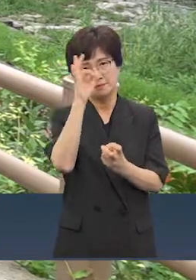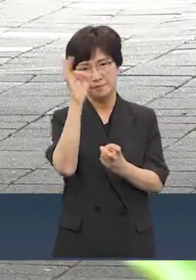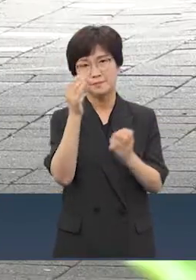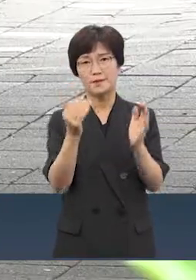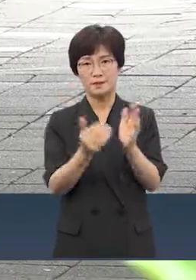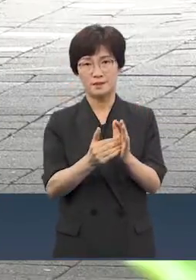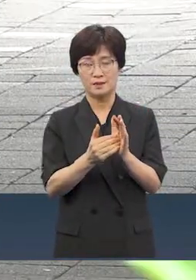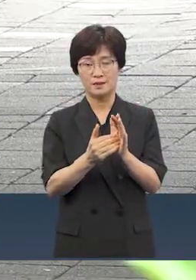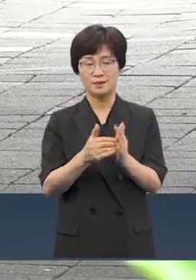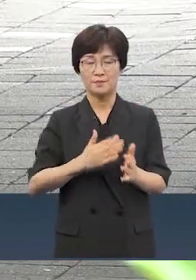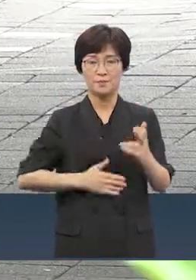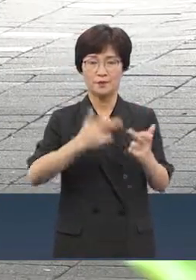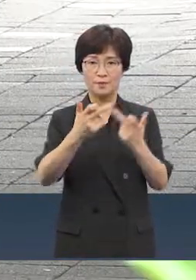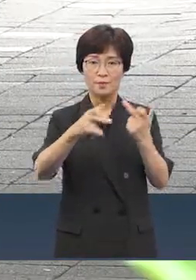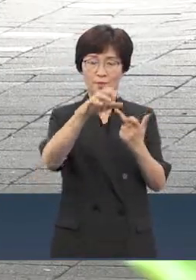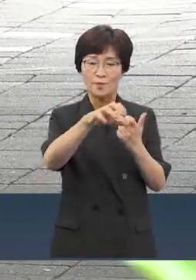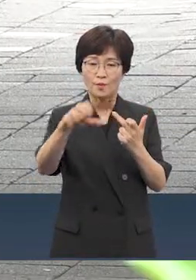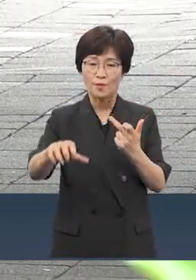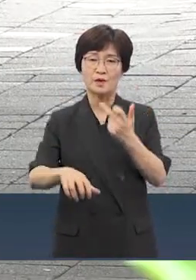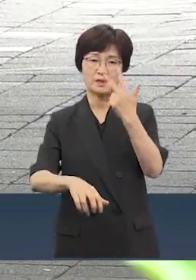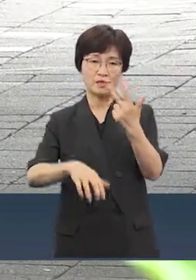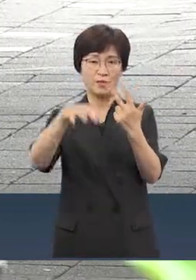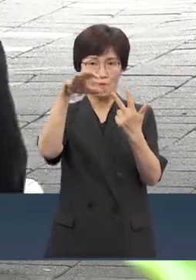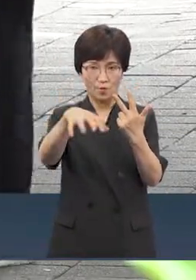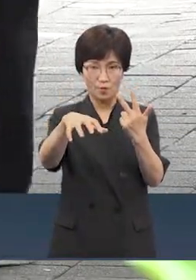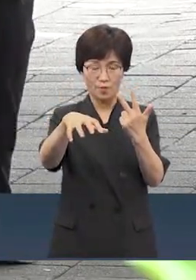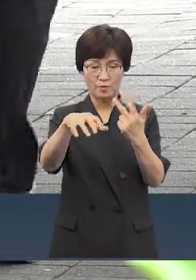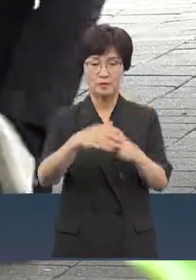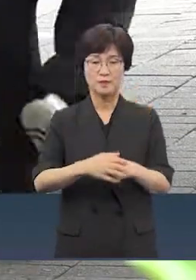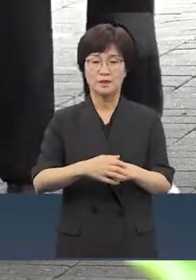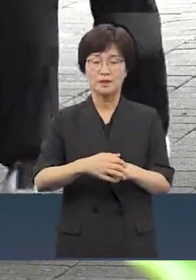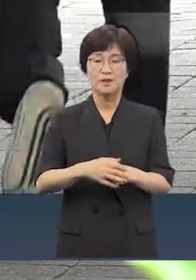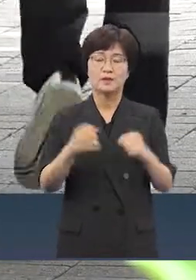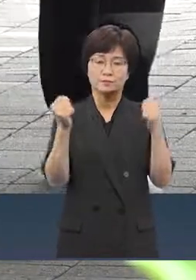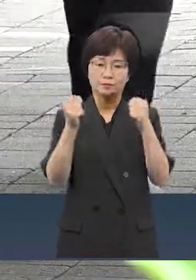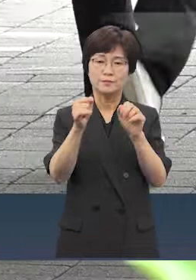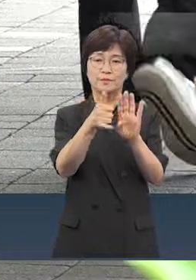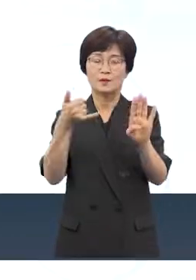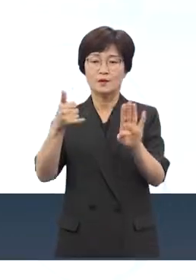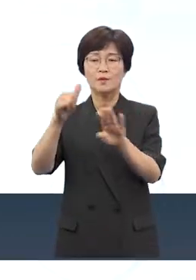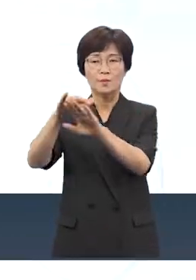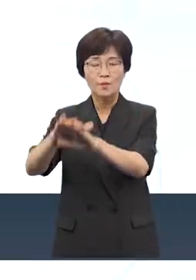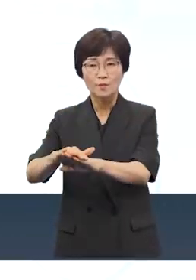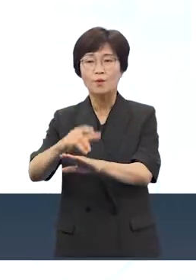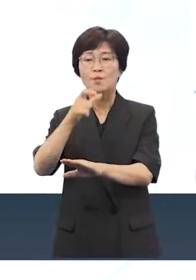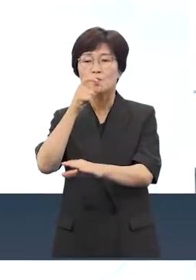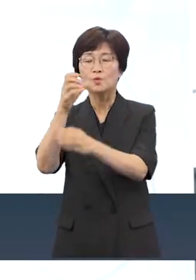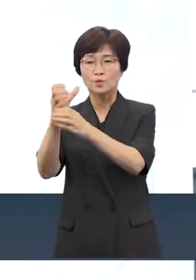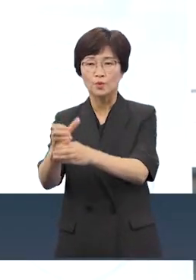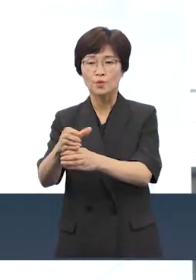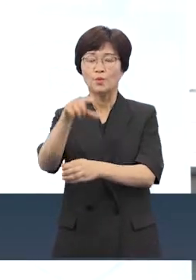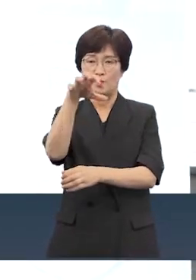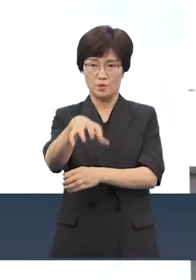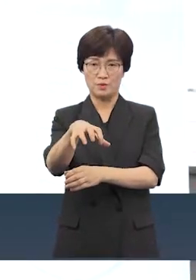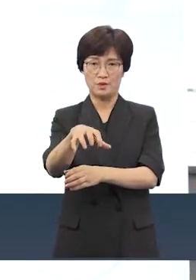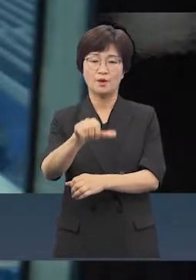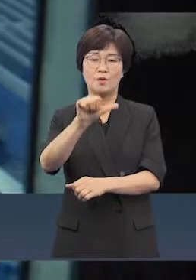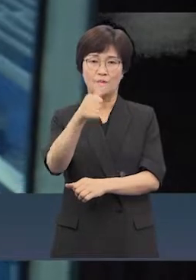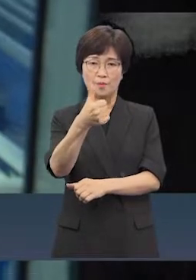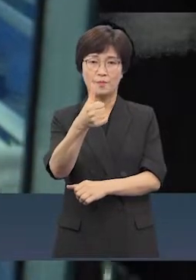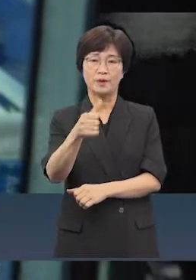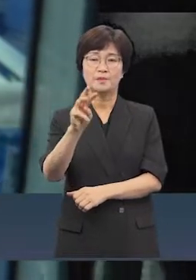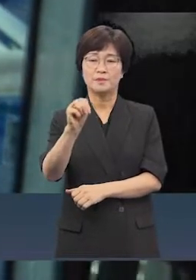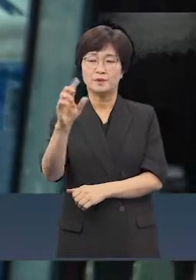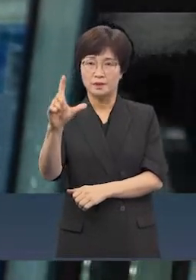배봉산 2개소 등 관내 7개 소의 더위사냥 냉장고를 비치해 운영하고 있으며 1개소 당 500ml 생수를